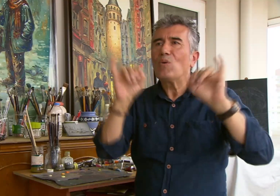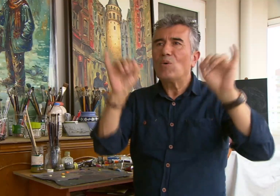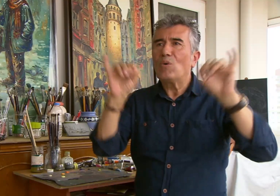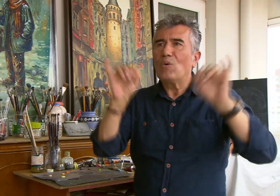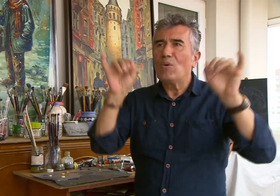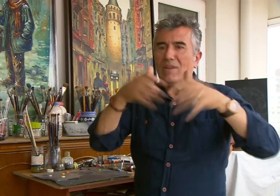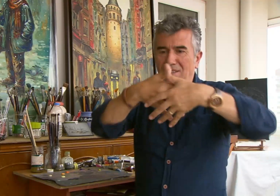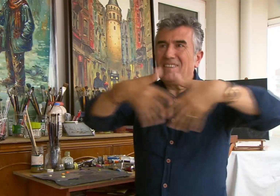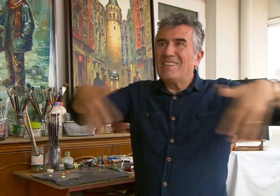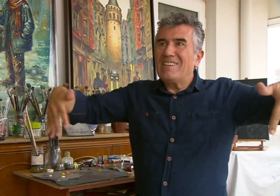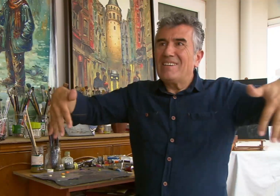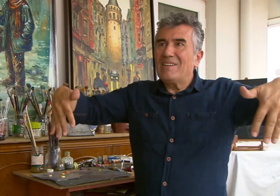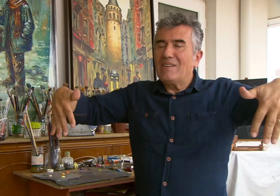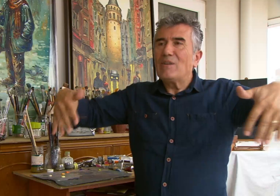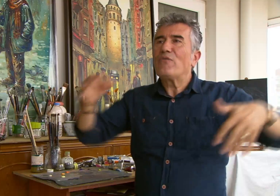sonucunda